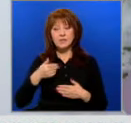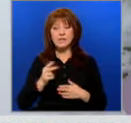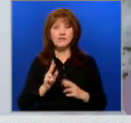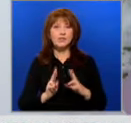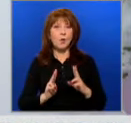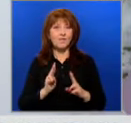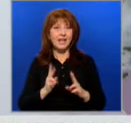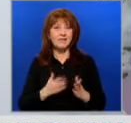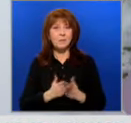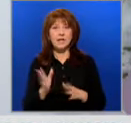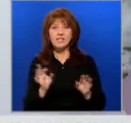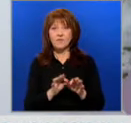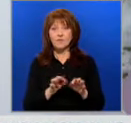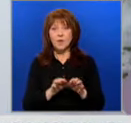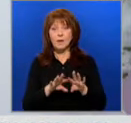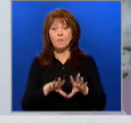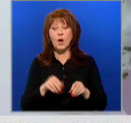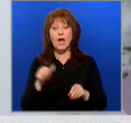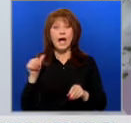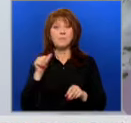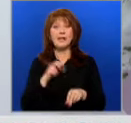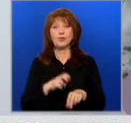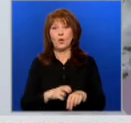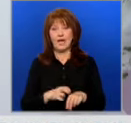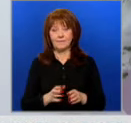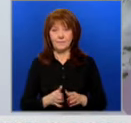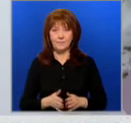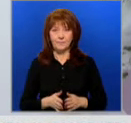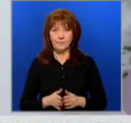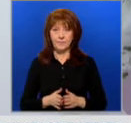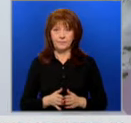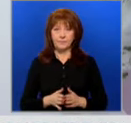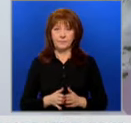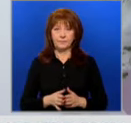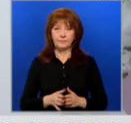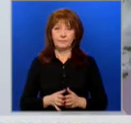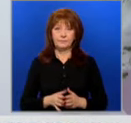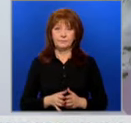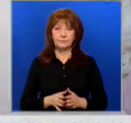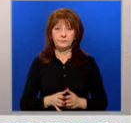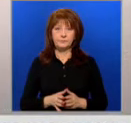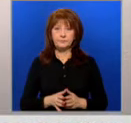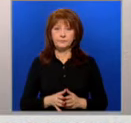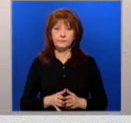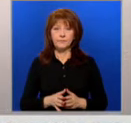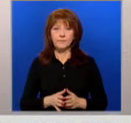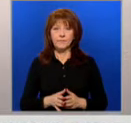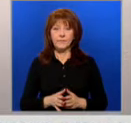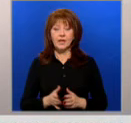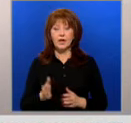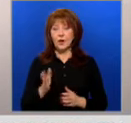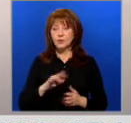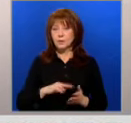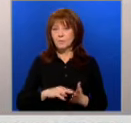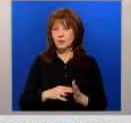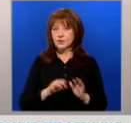през февруари пое Ахмед Доган. И още